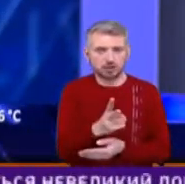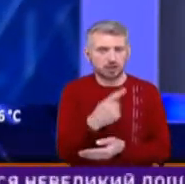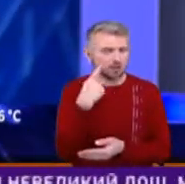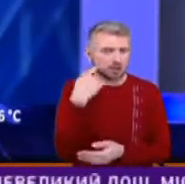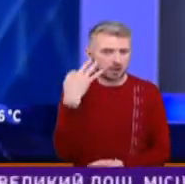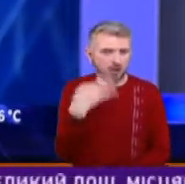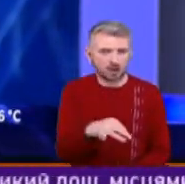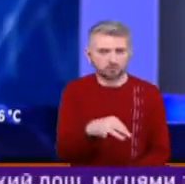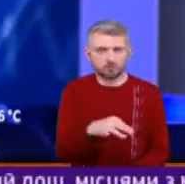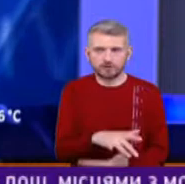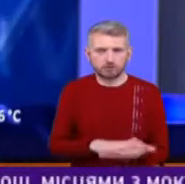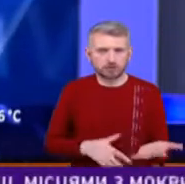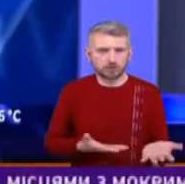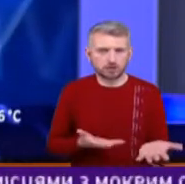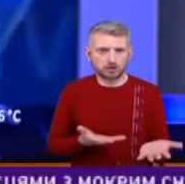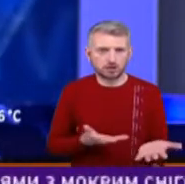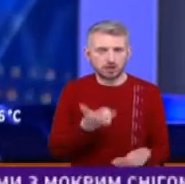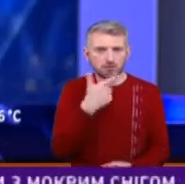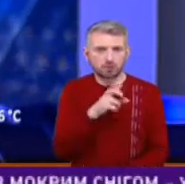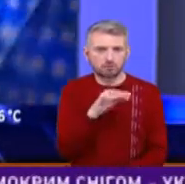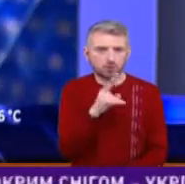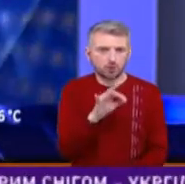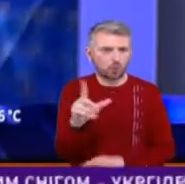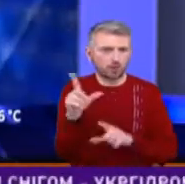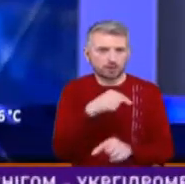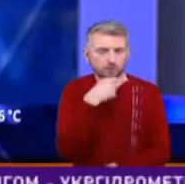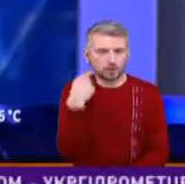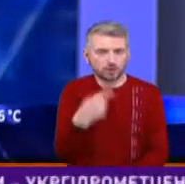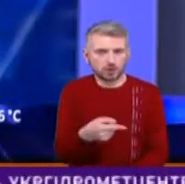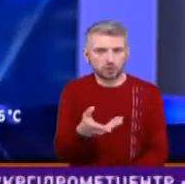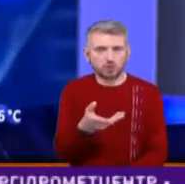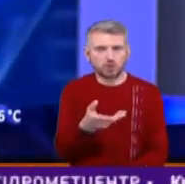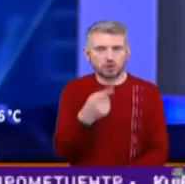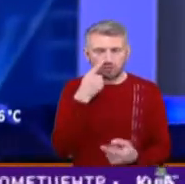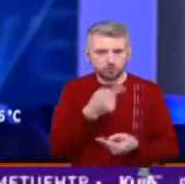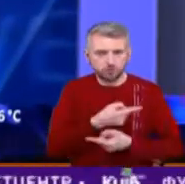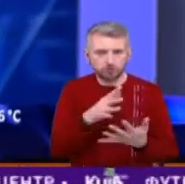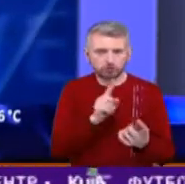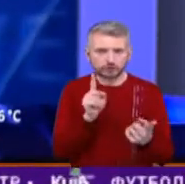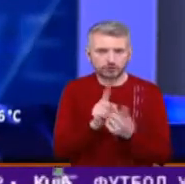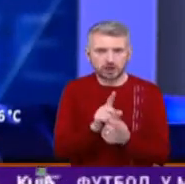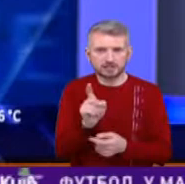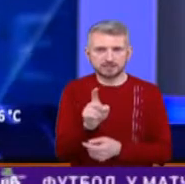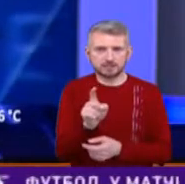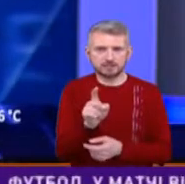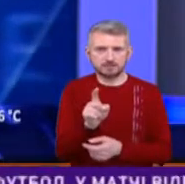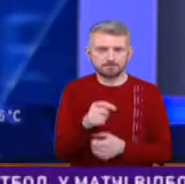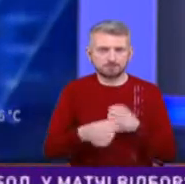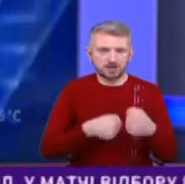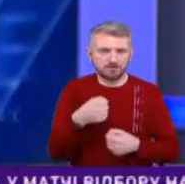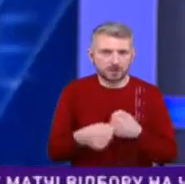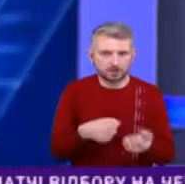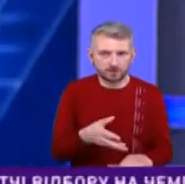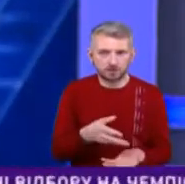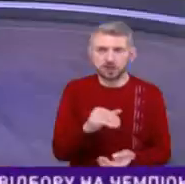нахабно, вибачте, пан Бойко їде в Росію, публічно зустрічається з